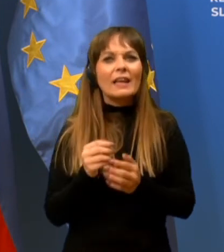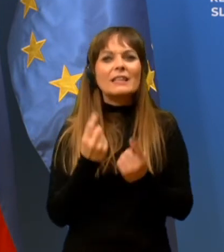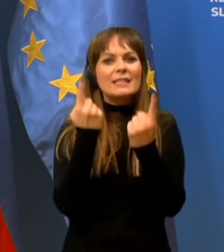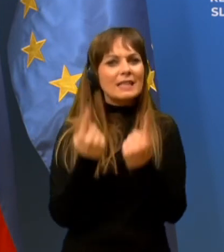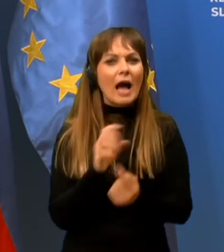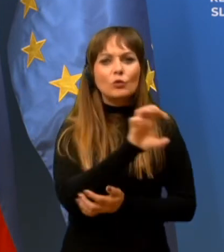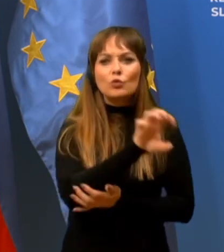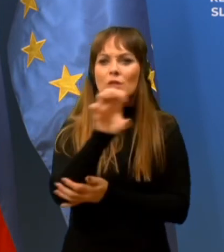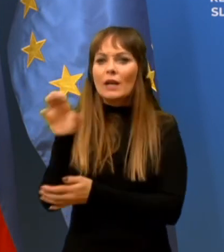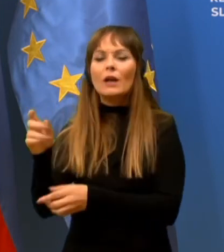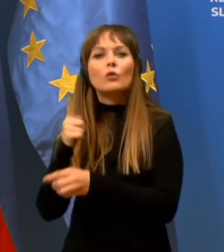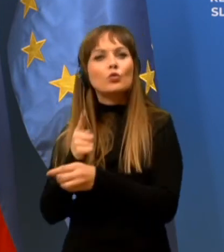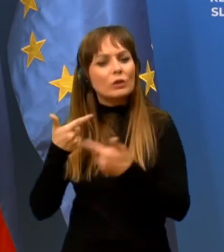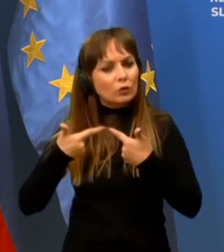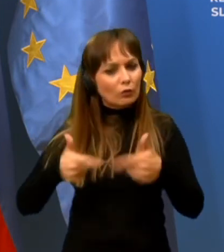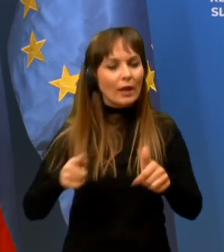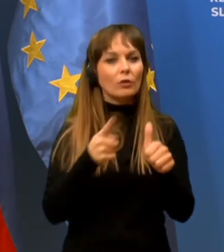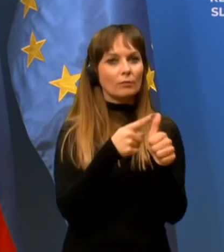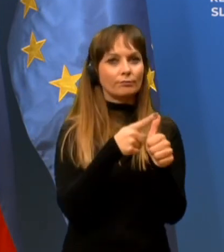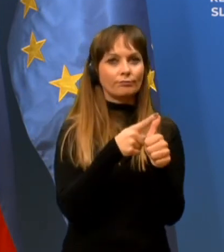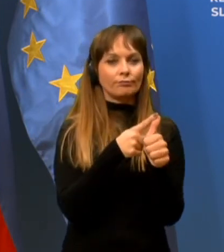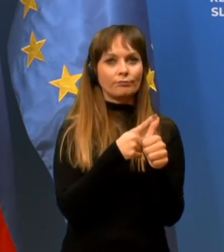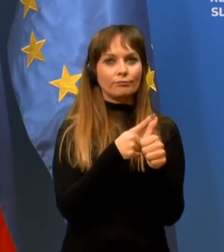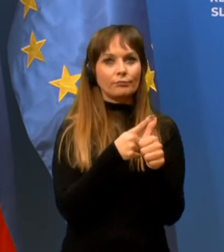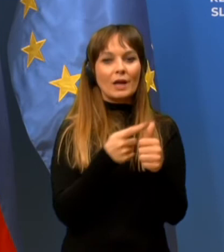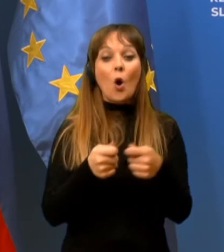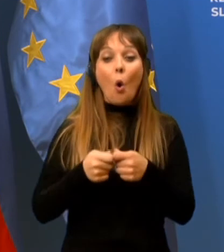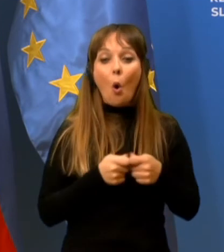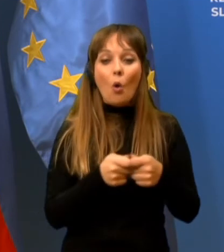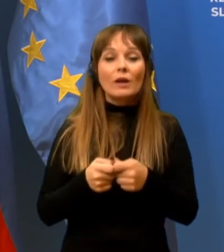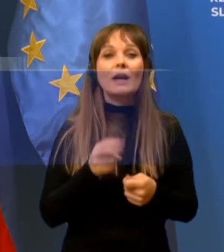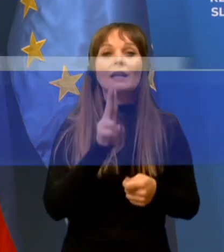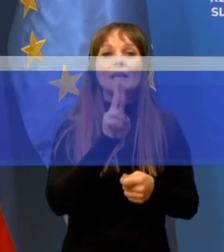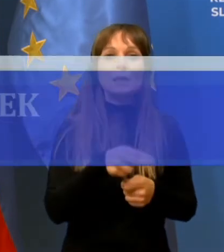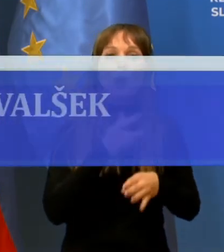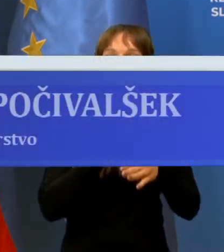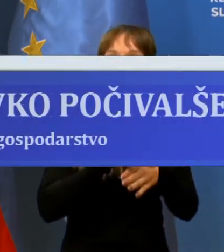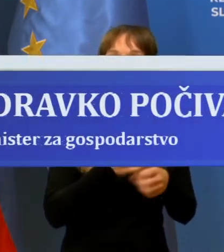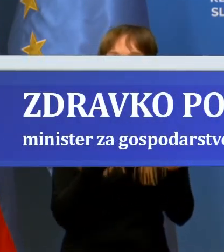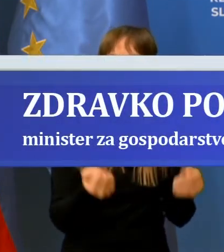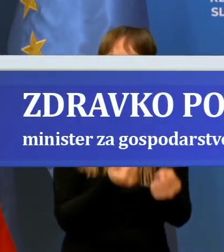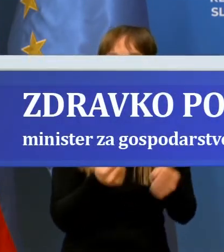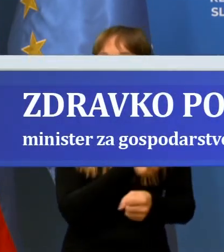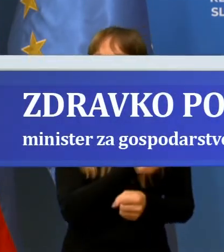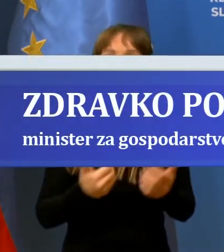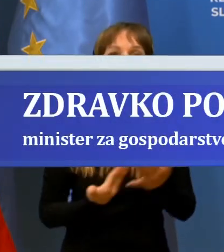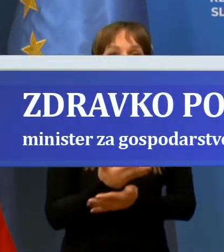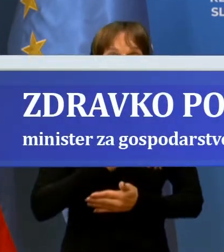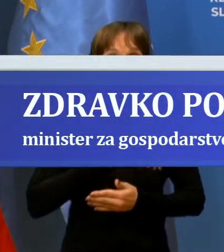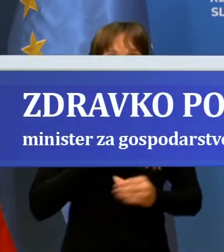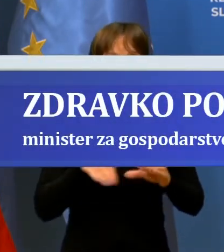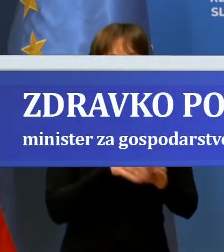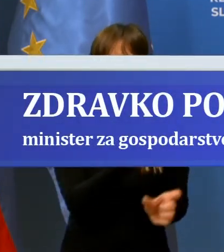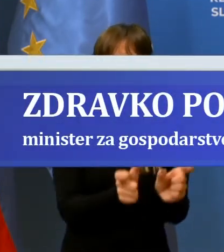regije dovoljeno tudi v prvič, v organizacijah, ki izvajajo gostinsko dejavnost izključno za svoje